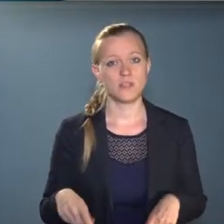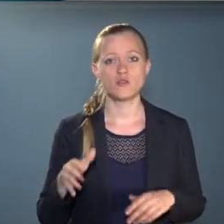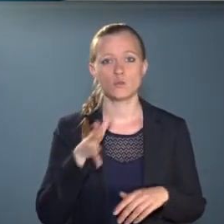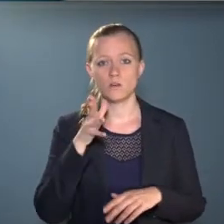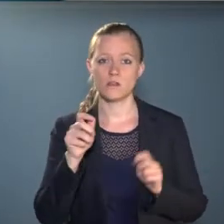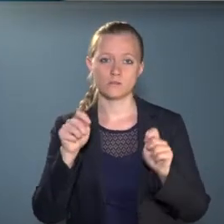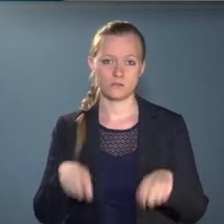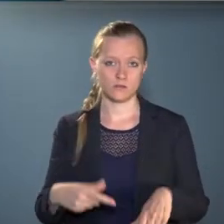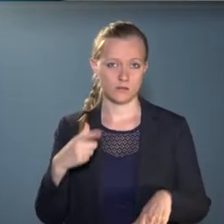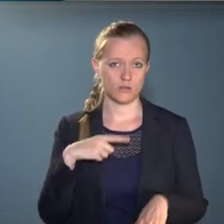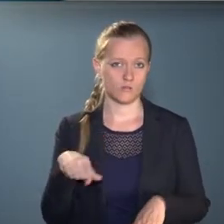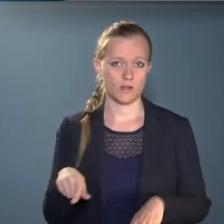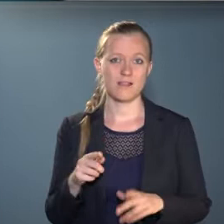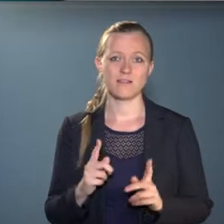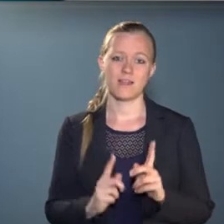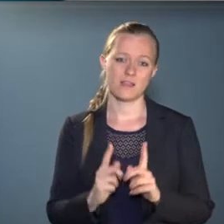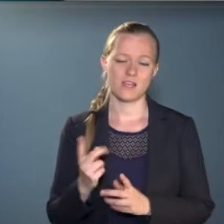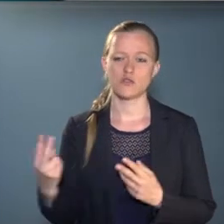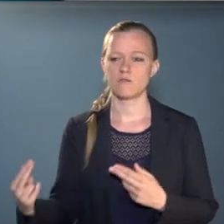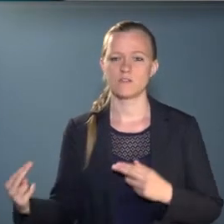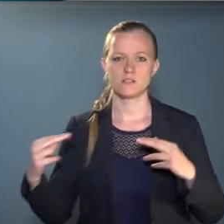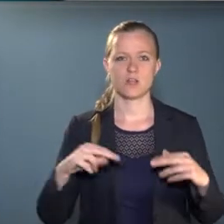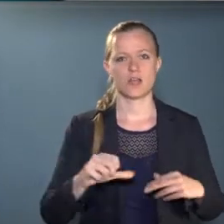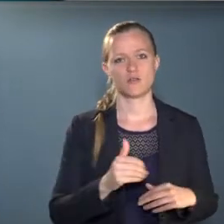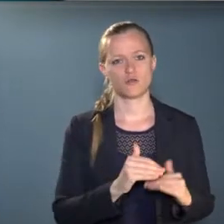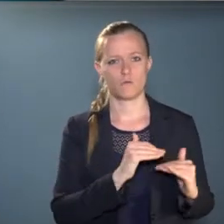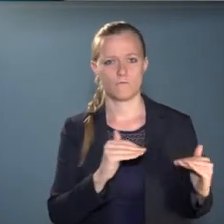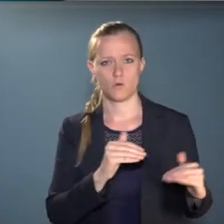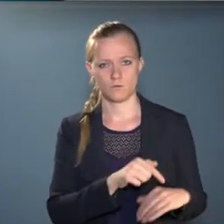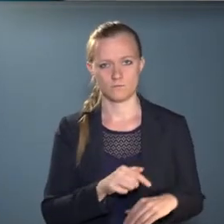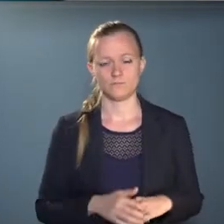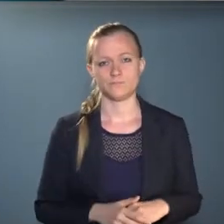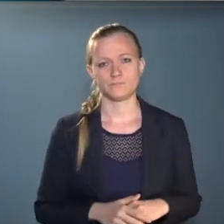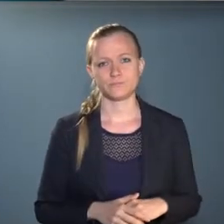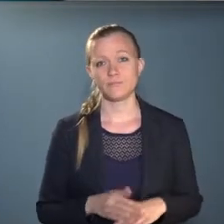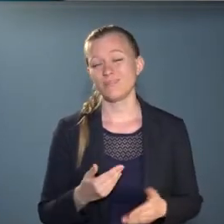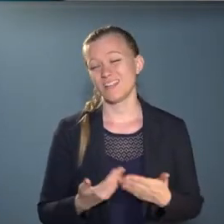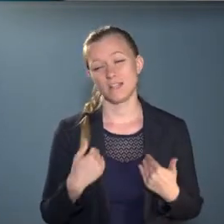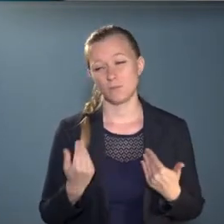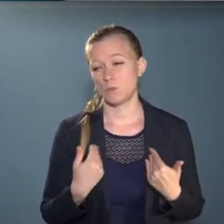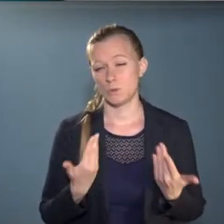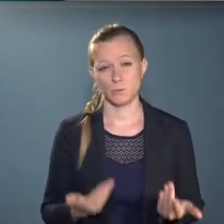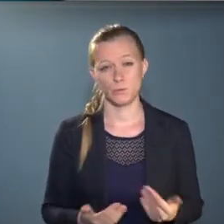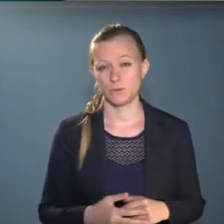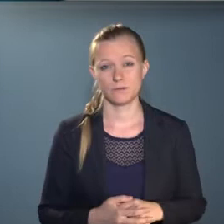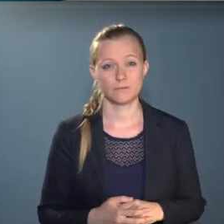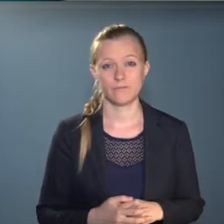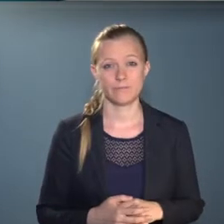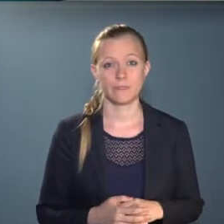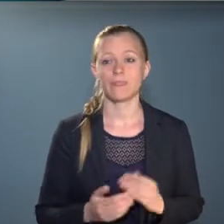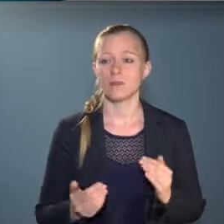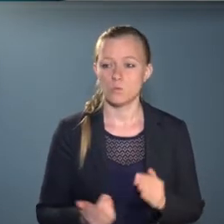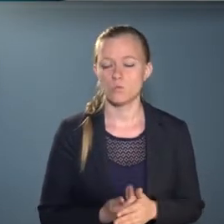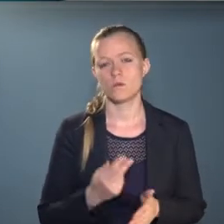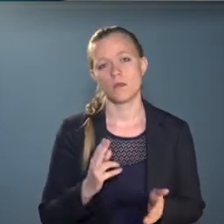döntés értelmében egy eljárásunk visszakerült első fokra. Ennek nem örülünk feltétlenül, mert itt újabb